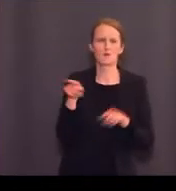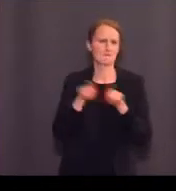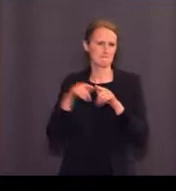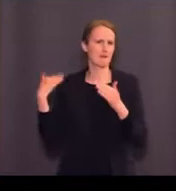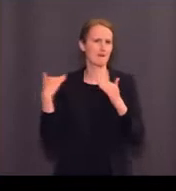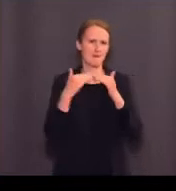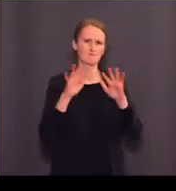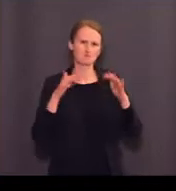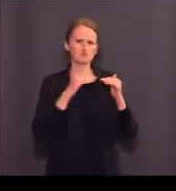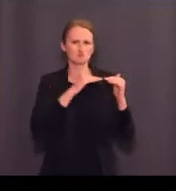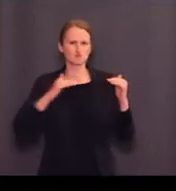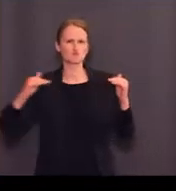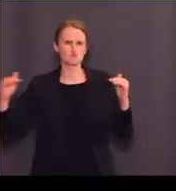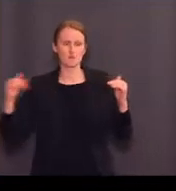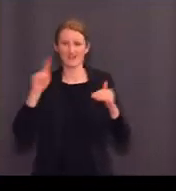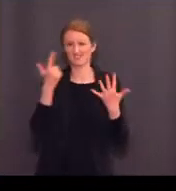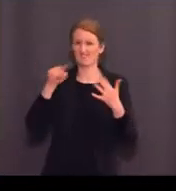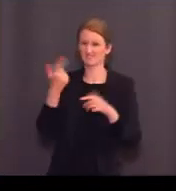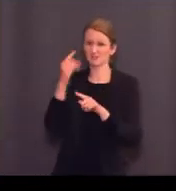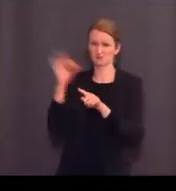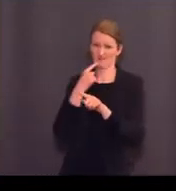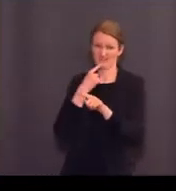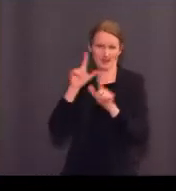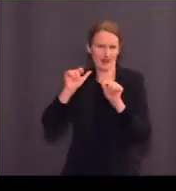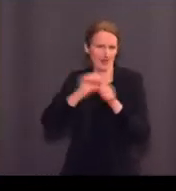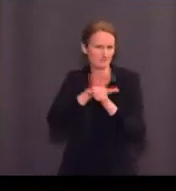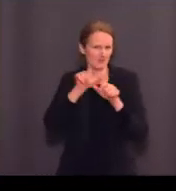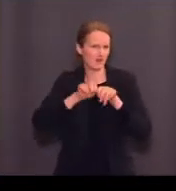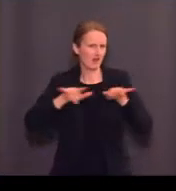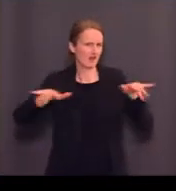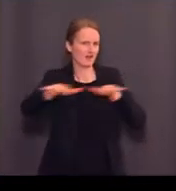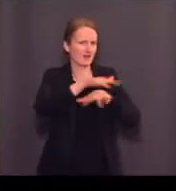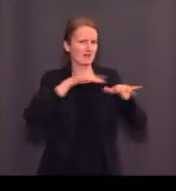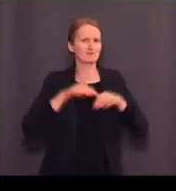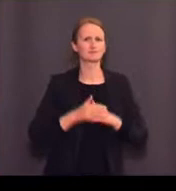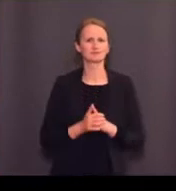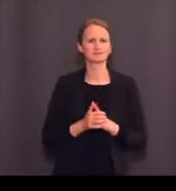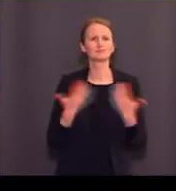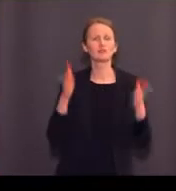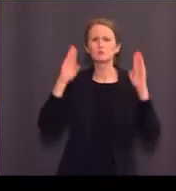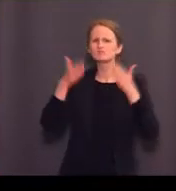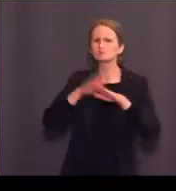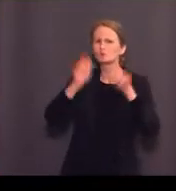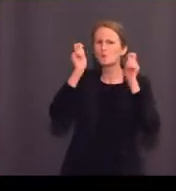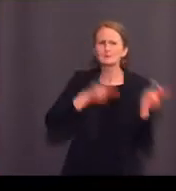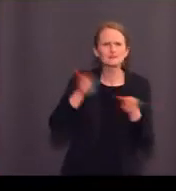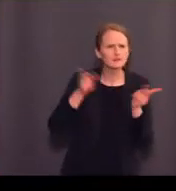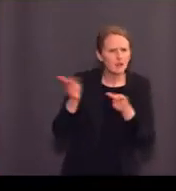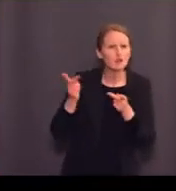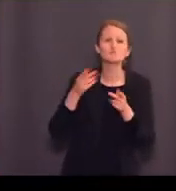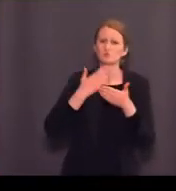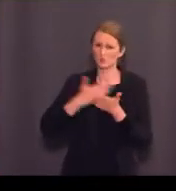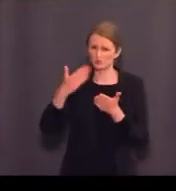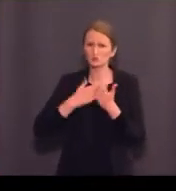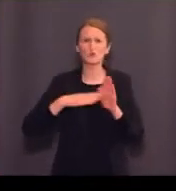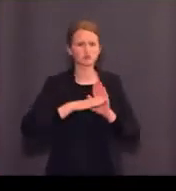aux nouvelles admissions à l'hôpital, comme on le voit sur la diapositive maintenant, elles continuent à augmenter. On le voit sur la courbe.